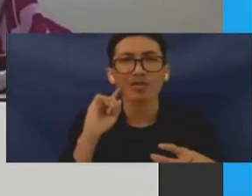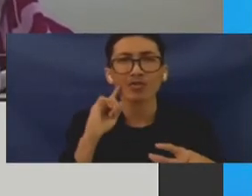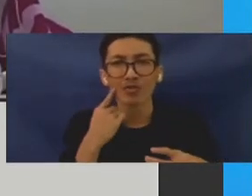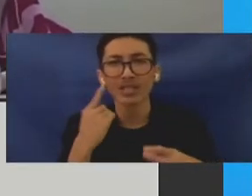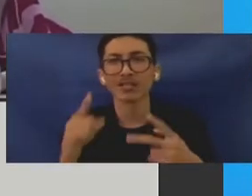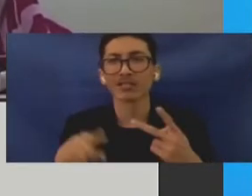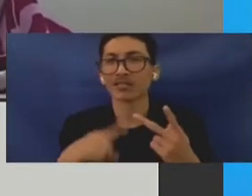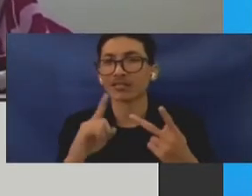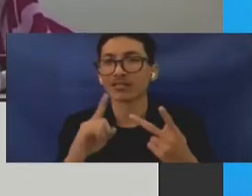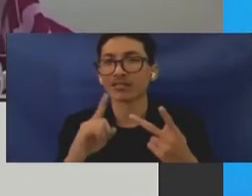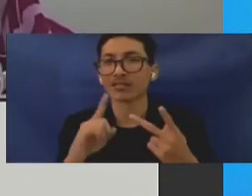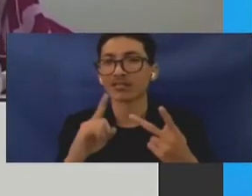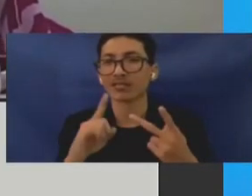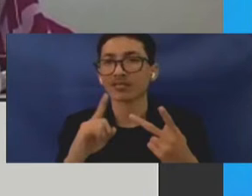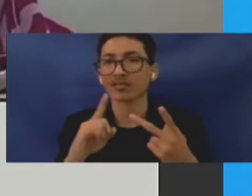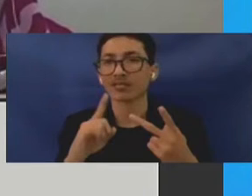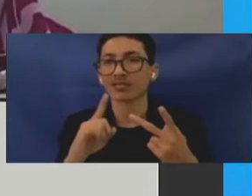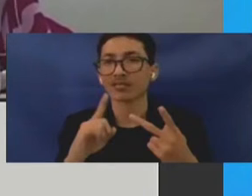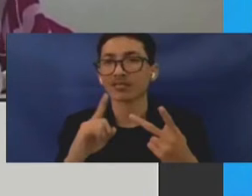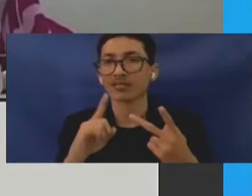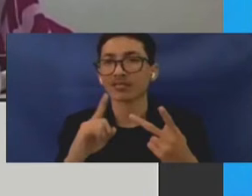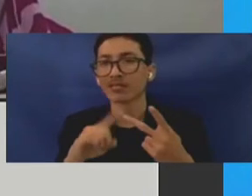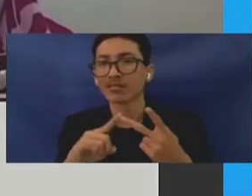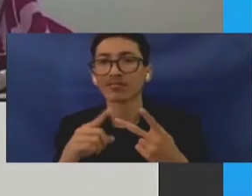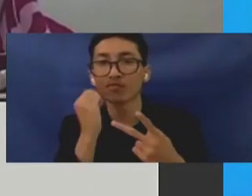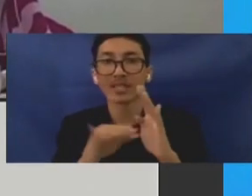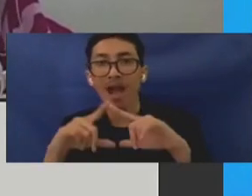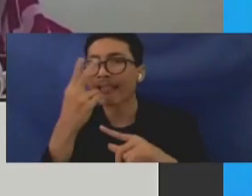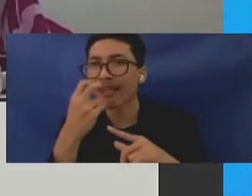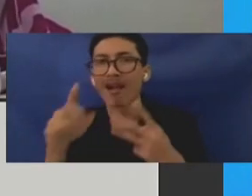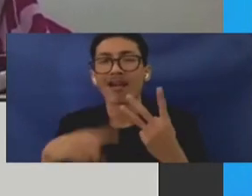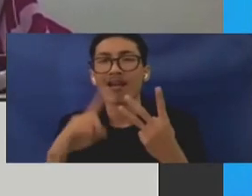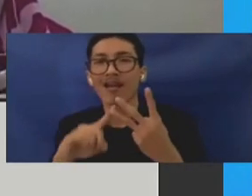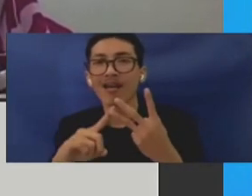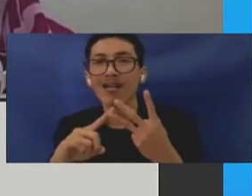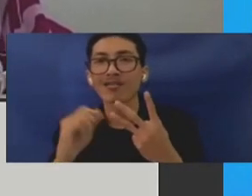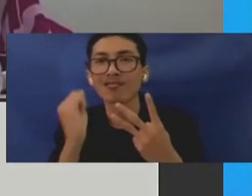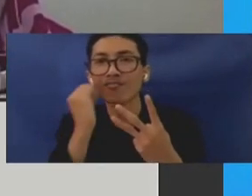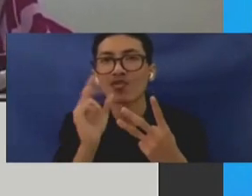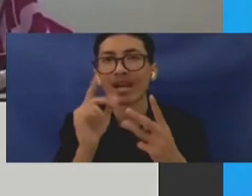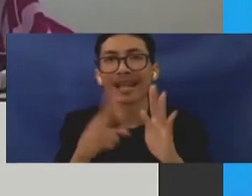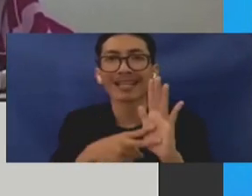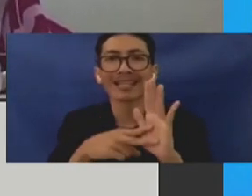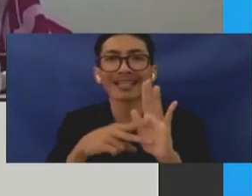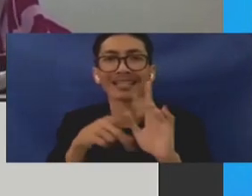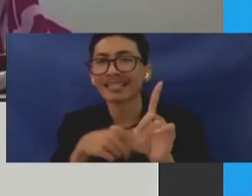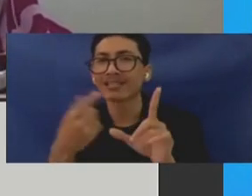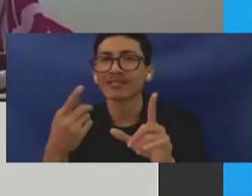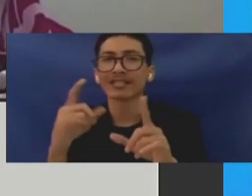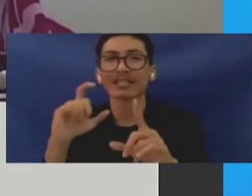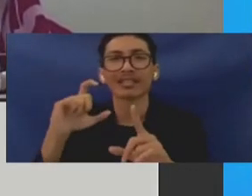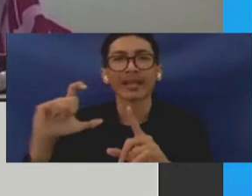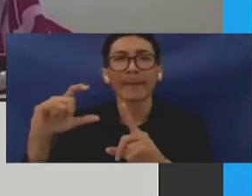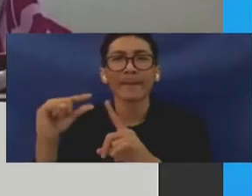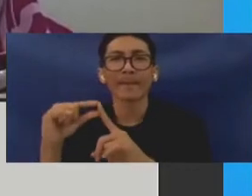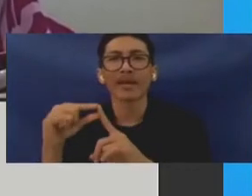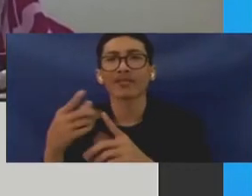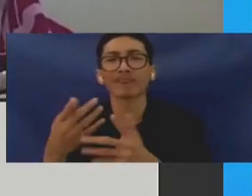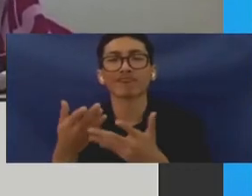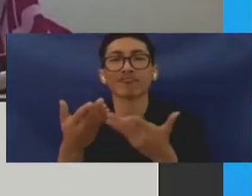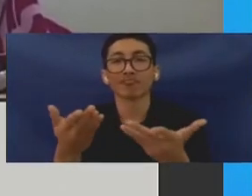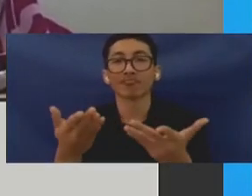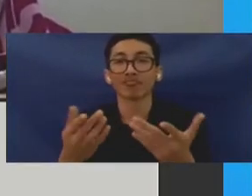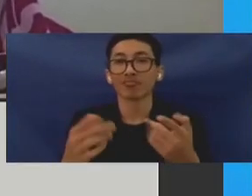cerebral palsy atau CP gitu. Mungkin pertama dari Bu Susa, dari Bu Santi, mungkin bisa cerita Bu terkait dengan apa yang terjadi